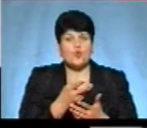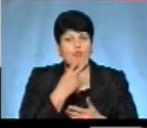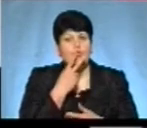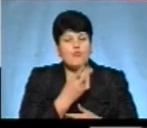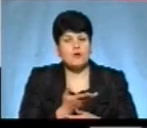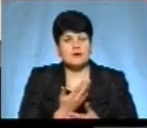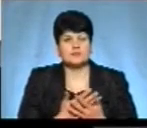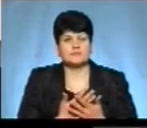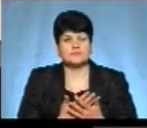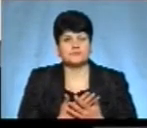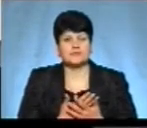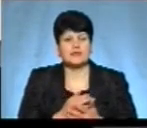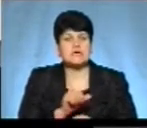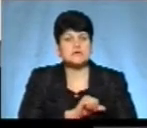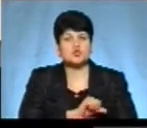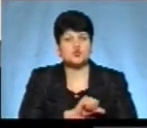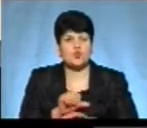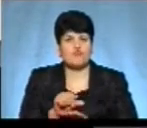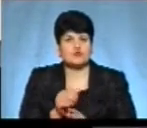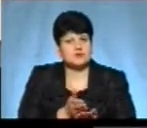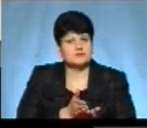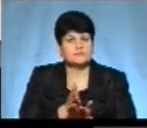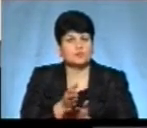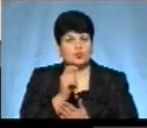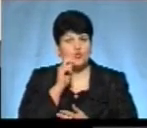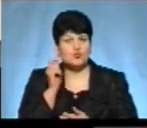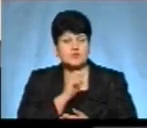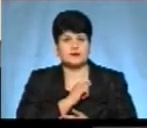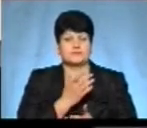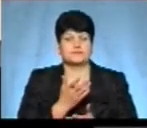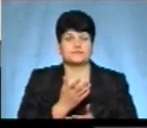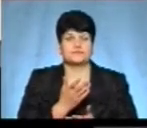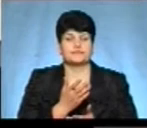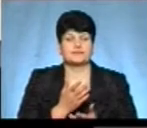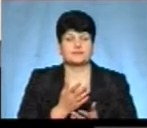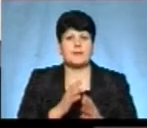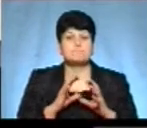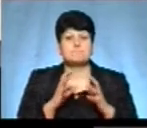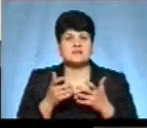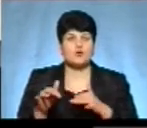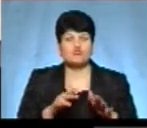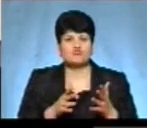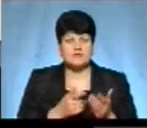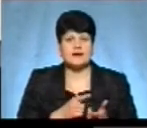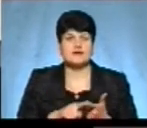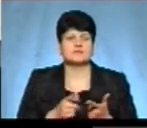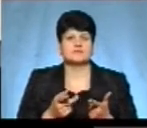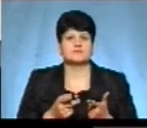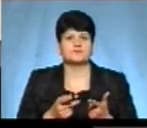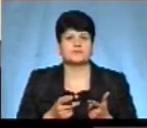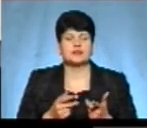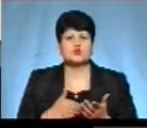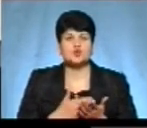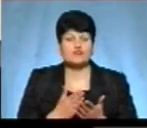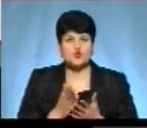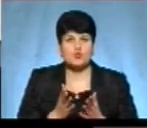на зовнішній курс України, так, тобто мається на увазі на міжнародну діяльність,